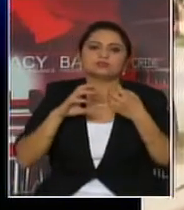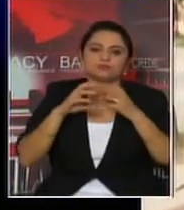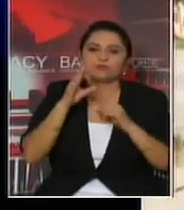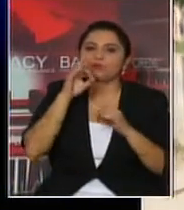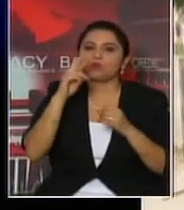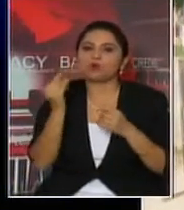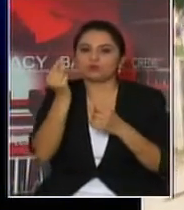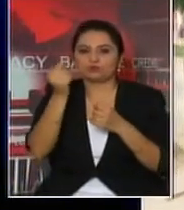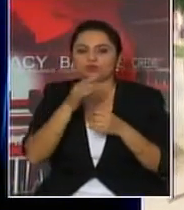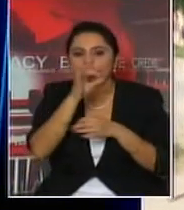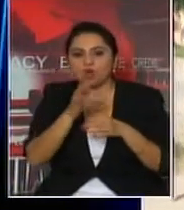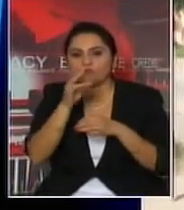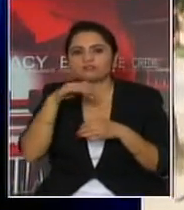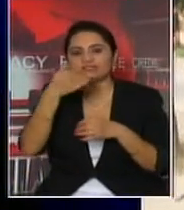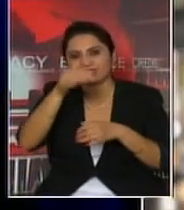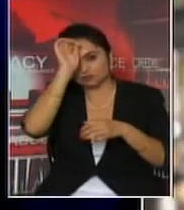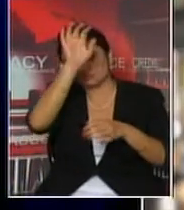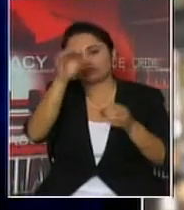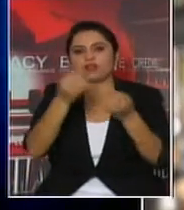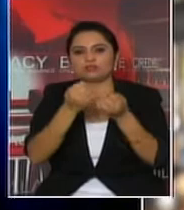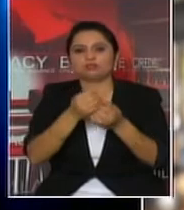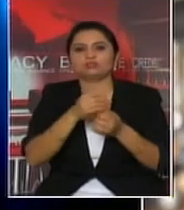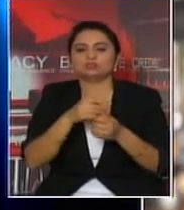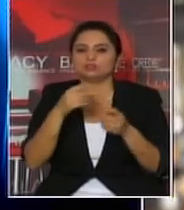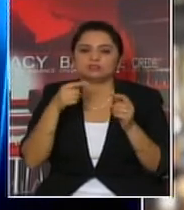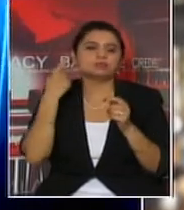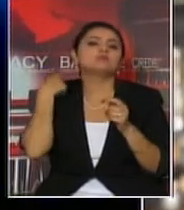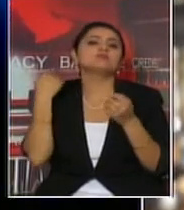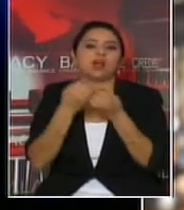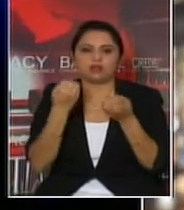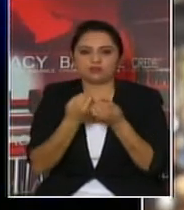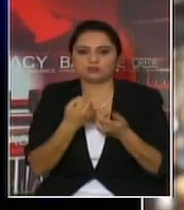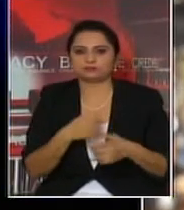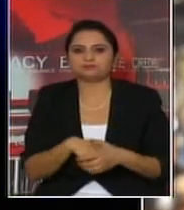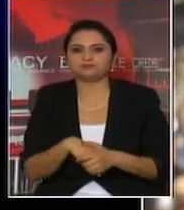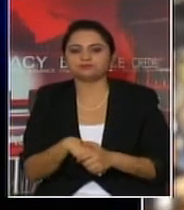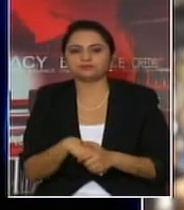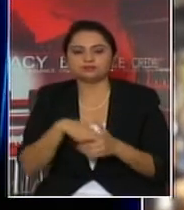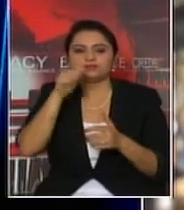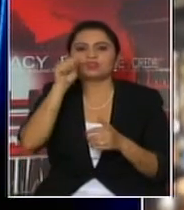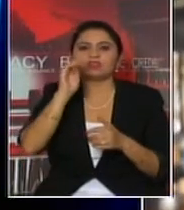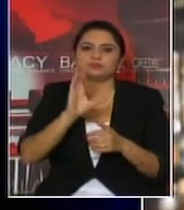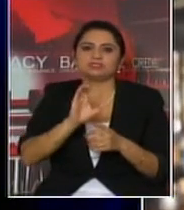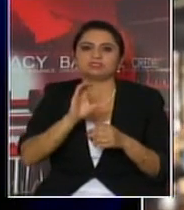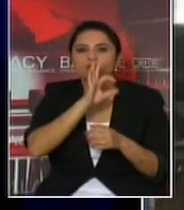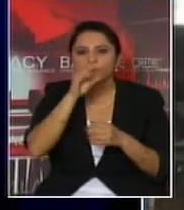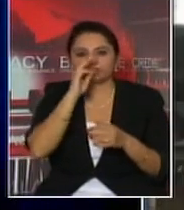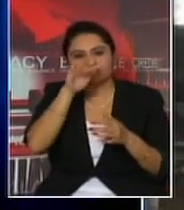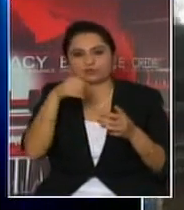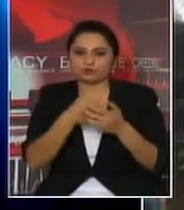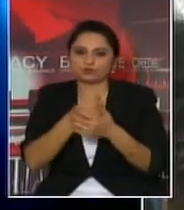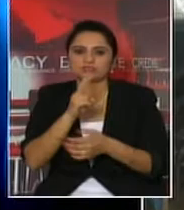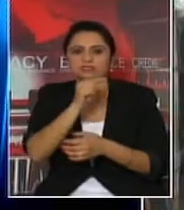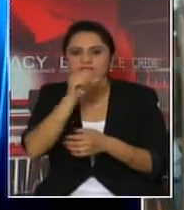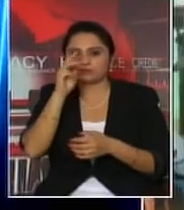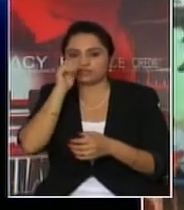बेभरेजको स्थानीय डिलरलाई जानकारी गराए पनि कुनै वास्ता नगरेपछि ड्यू एबिसीको कार्यालयमा आइपुगेको छ। यस